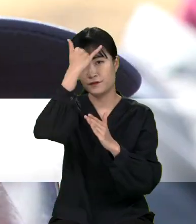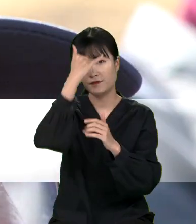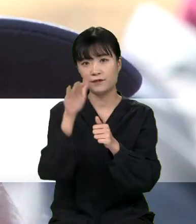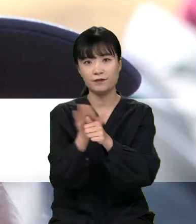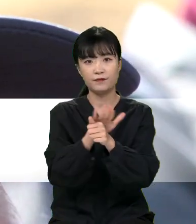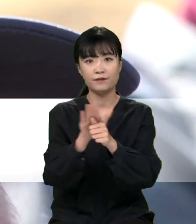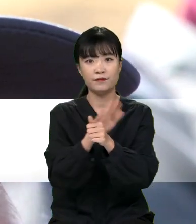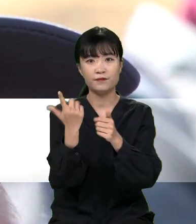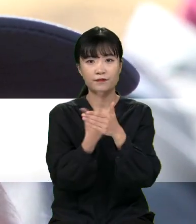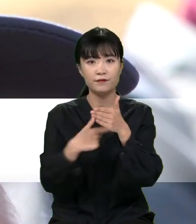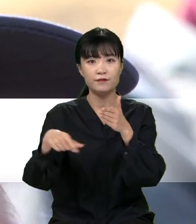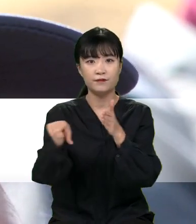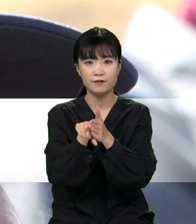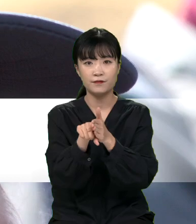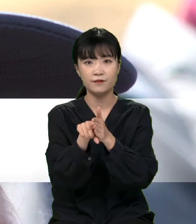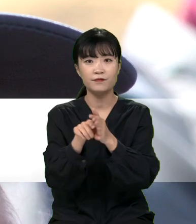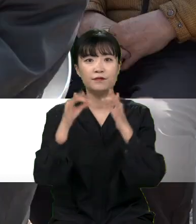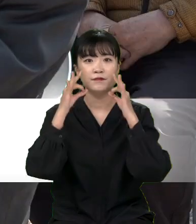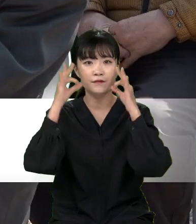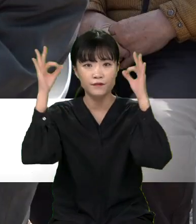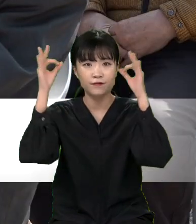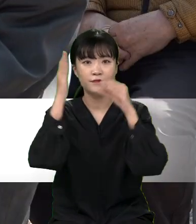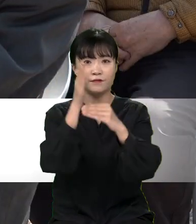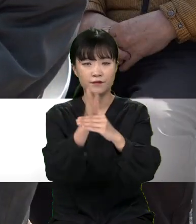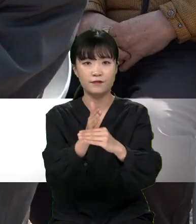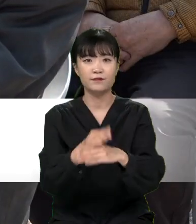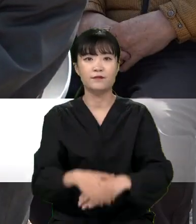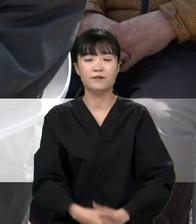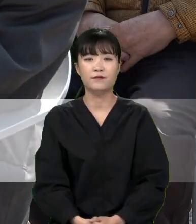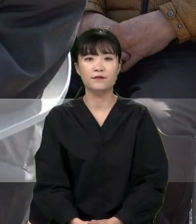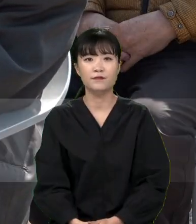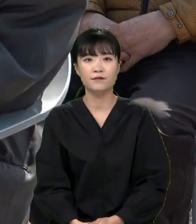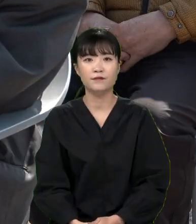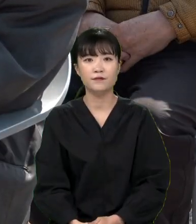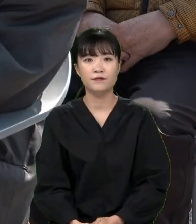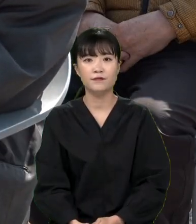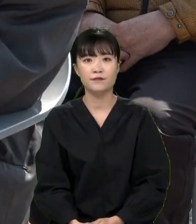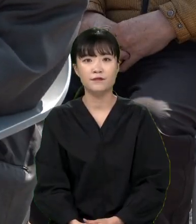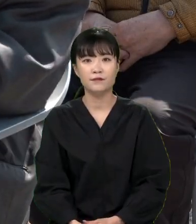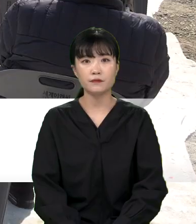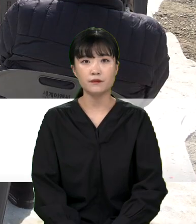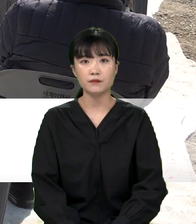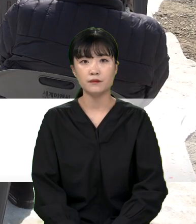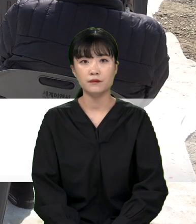합당한 예우를 받을 수 있도록 보온 복지 강화의 노력하고 있습니다